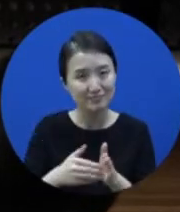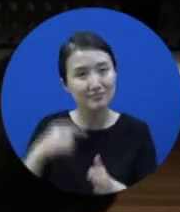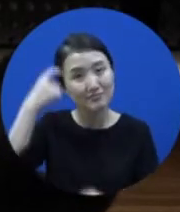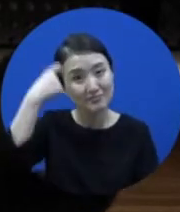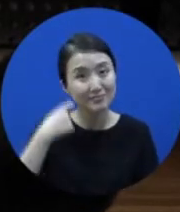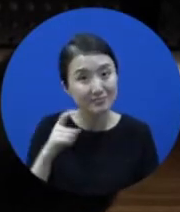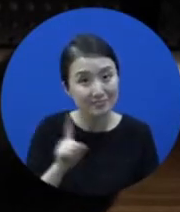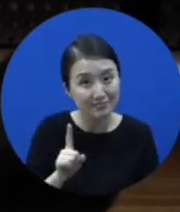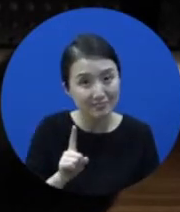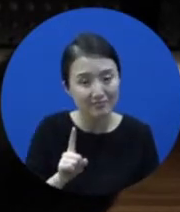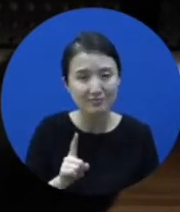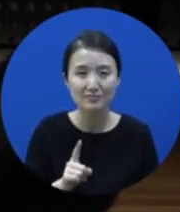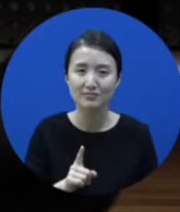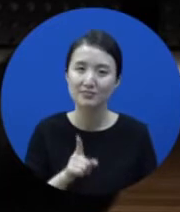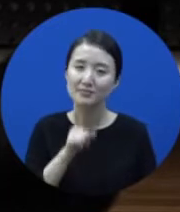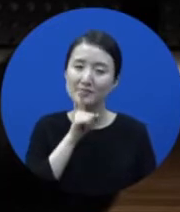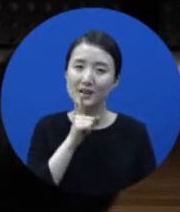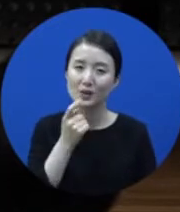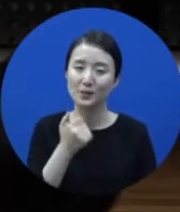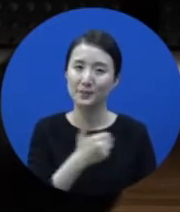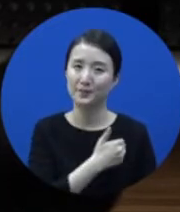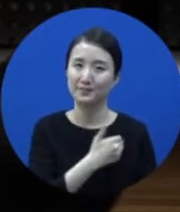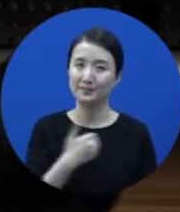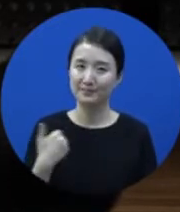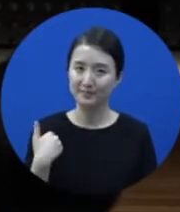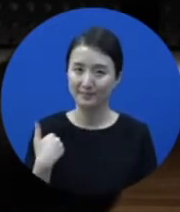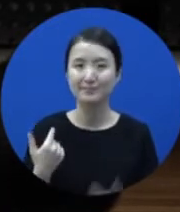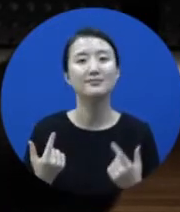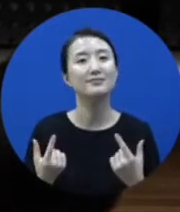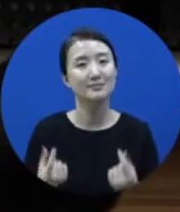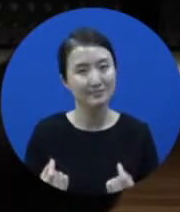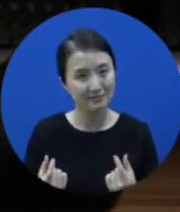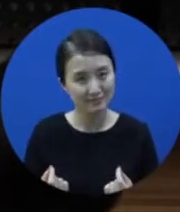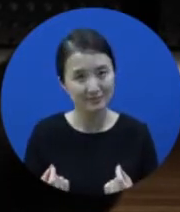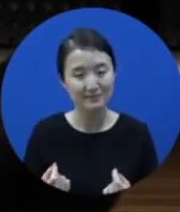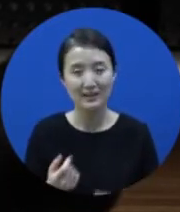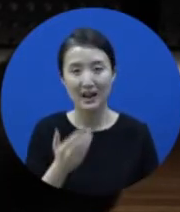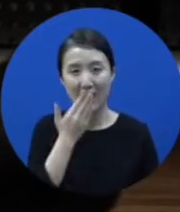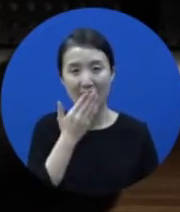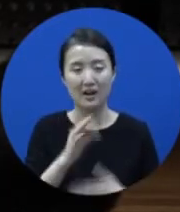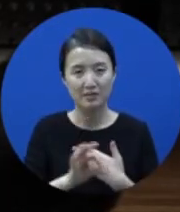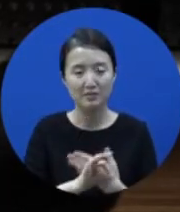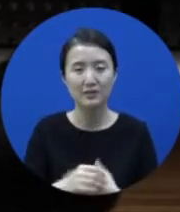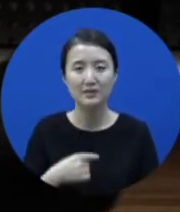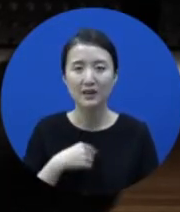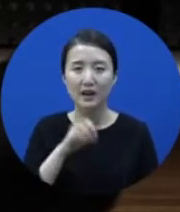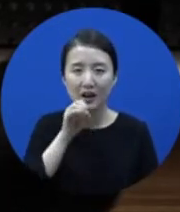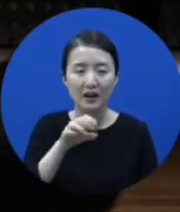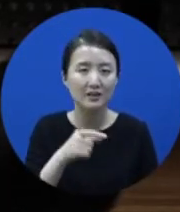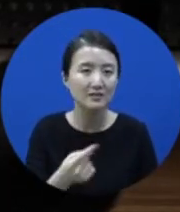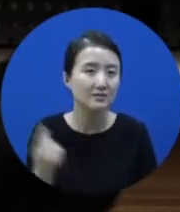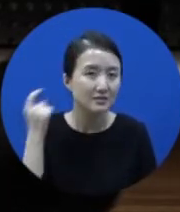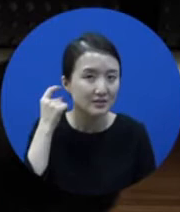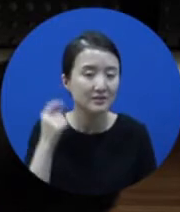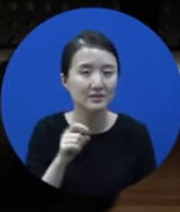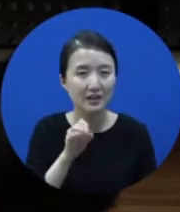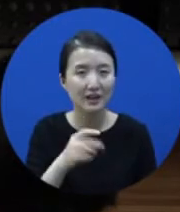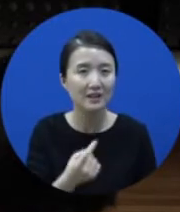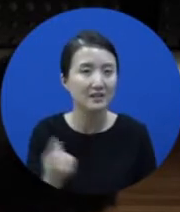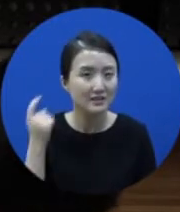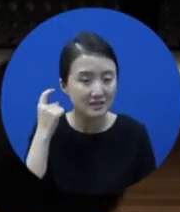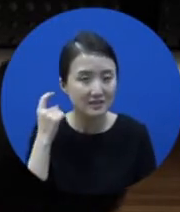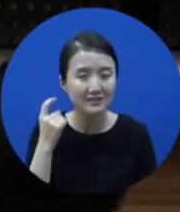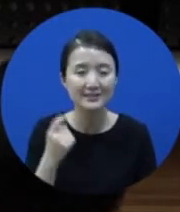어떠세요? 굉장히 말이 좀 쉬워지시죠? 네. 그리고 말씀하실 때 가능하면 내 목소리를 들으면서 말씀하시고